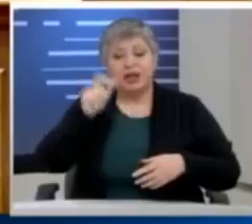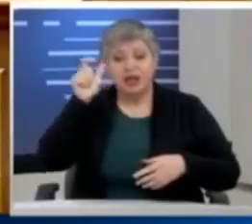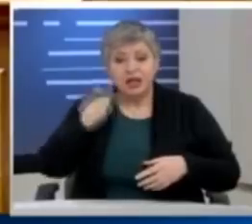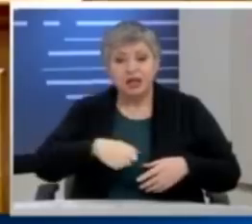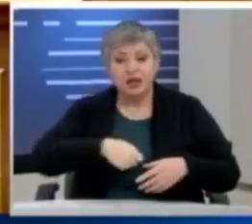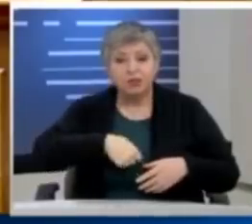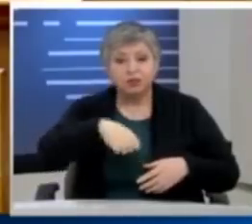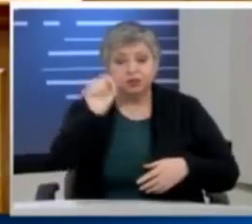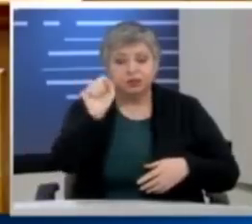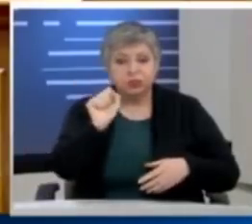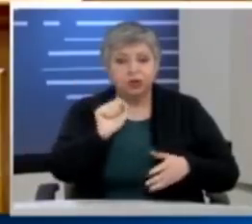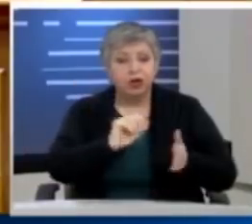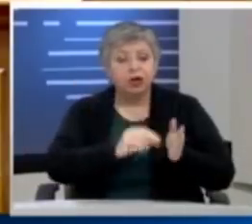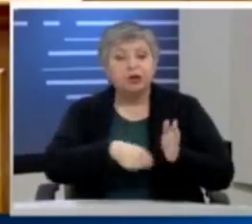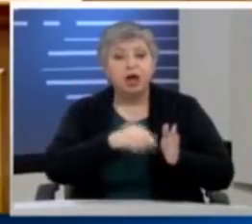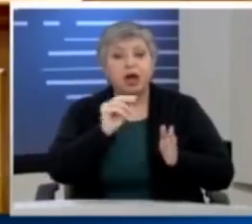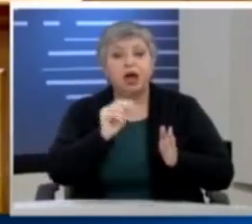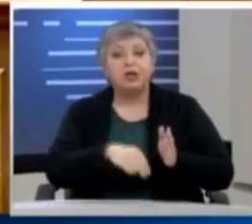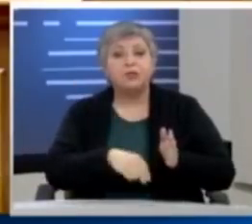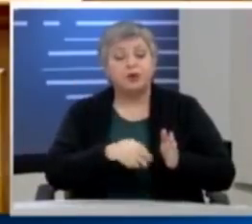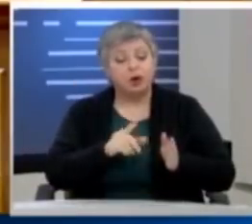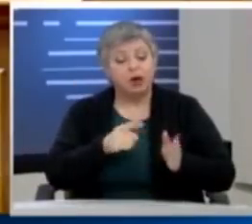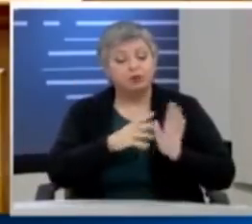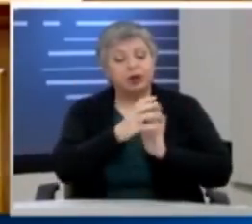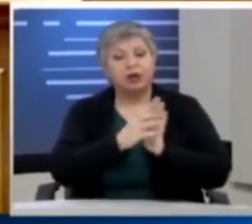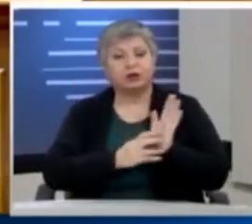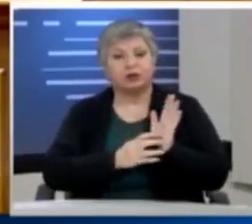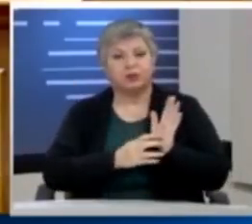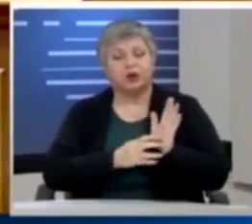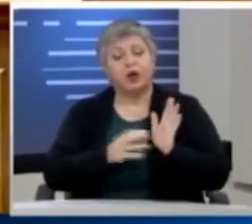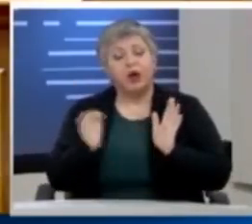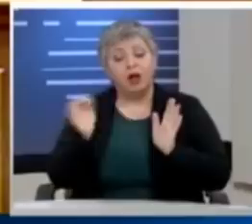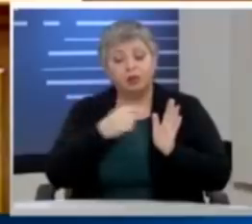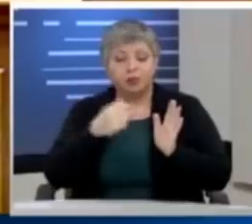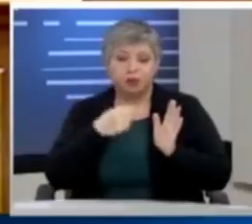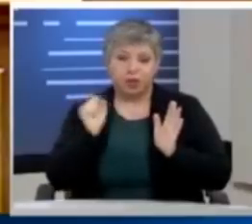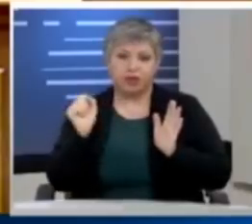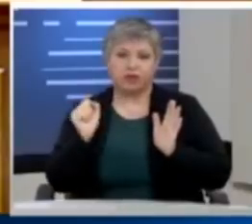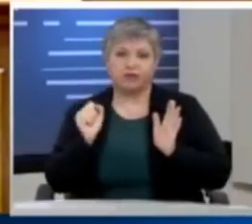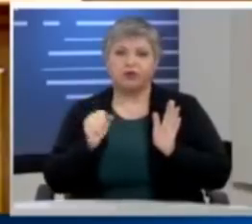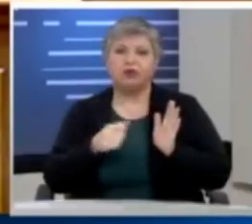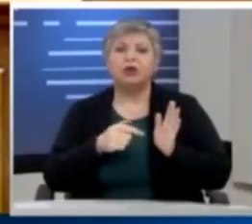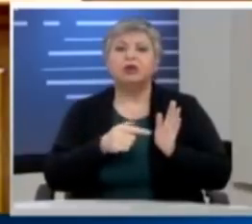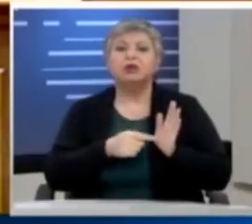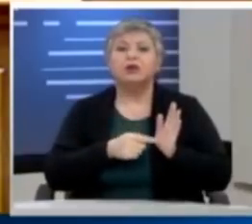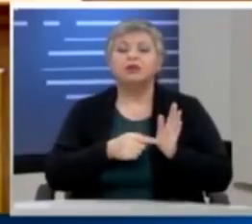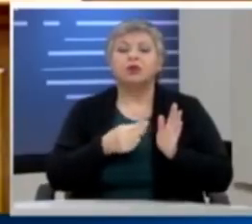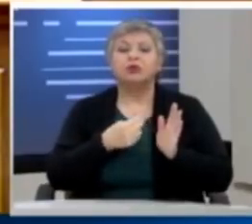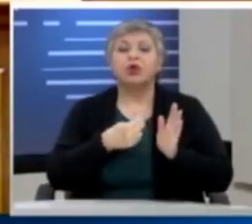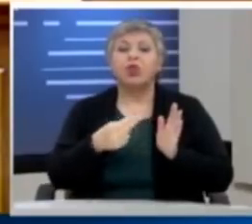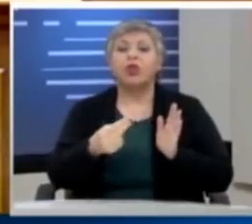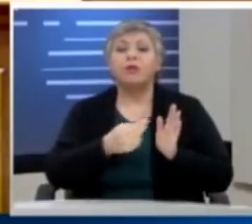κοινό ανακοινωθέν, σημειώνοντας τις αντιρρήσεις του ΚΚΕ στο να περιορίζεται το θέμα